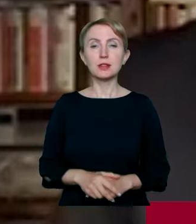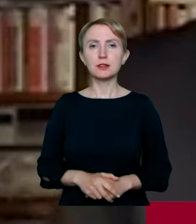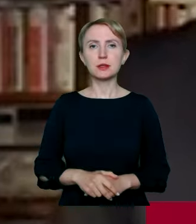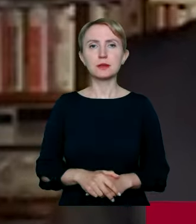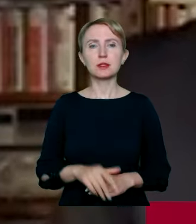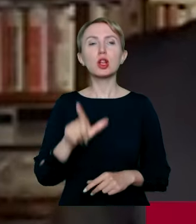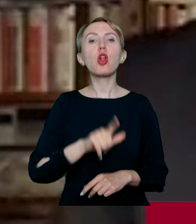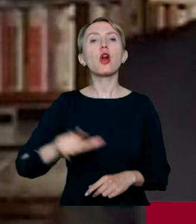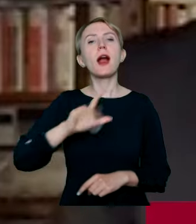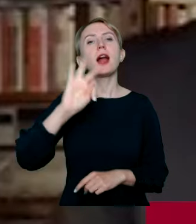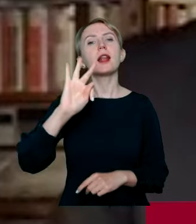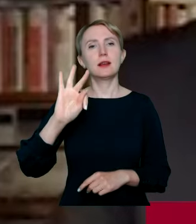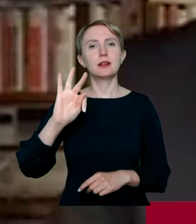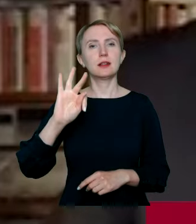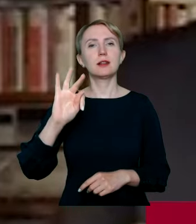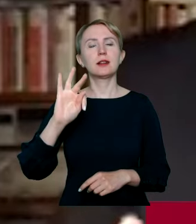komitetów. Więc